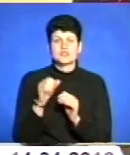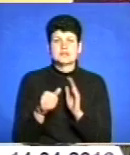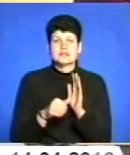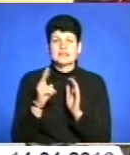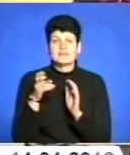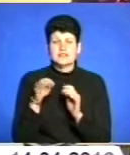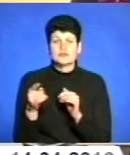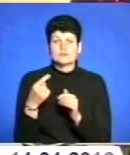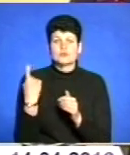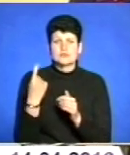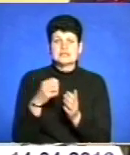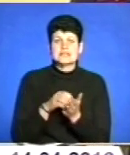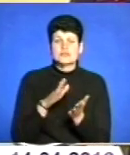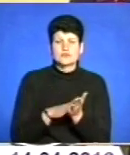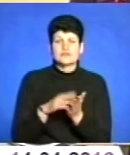області зареєстровано